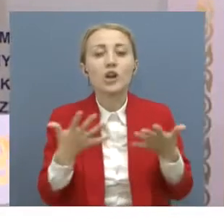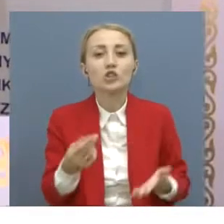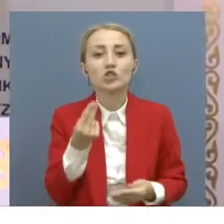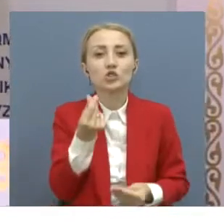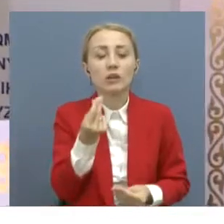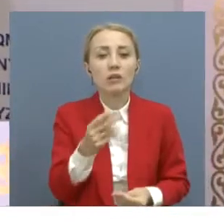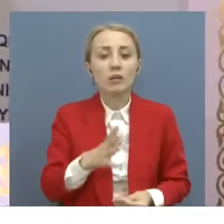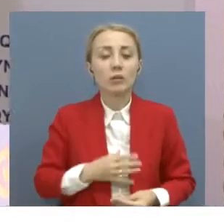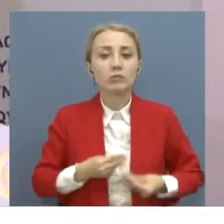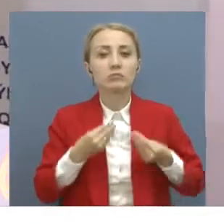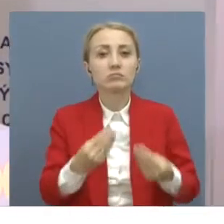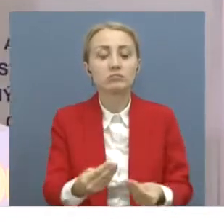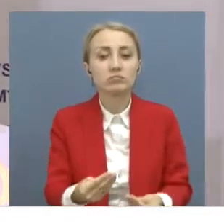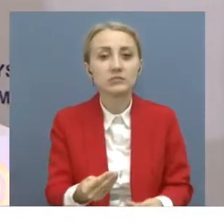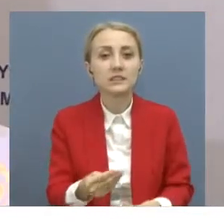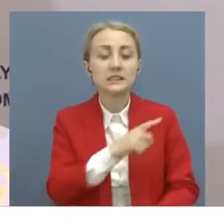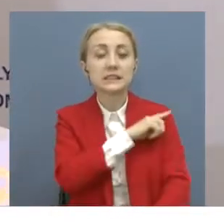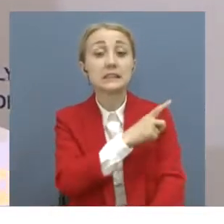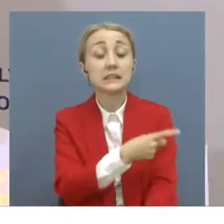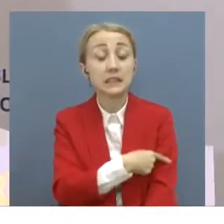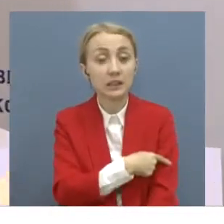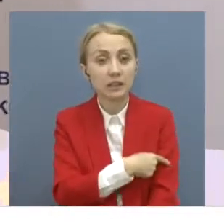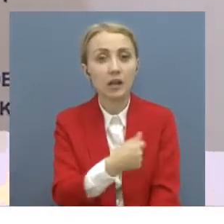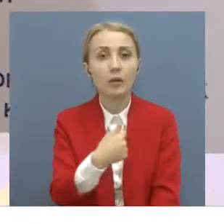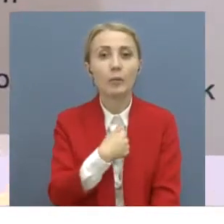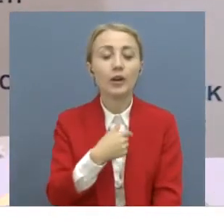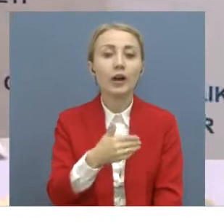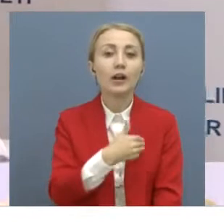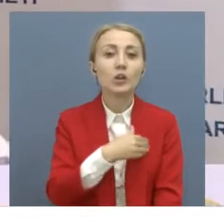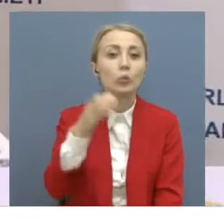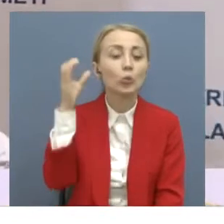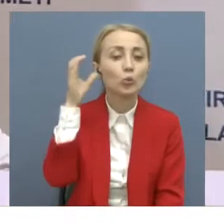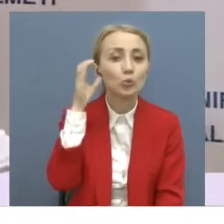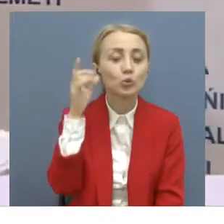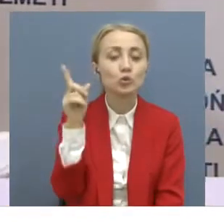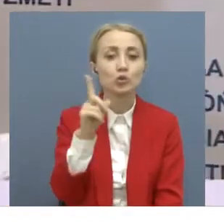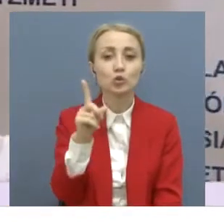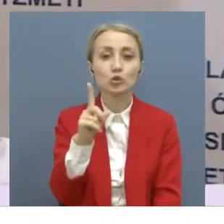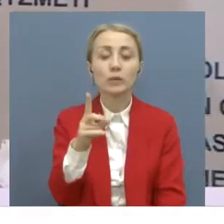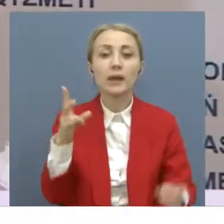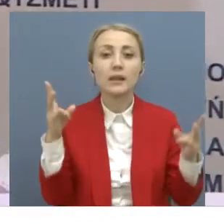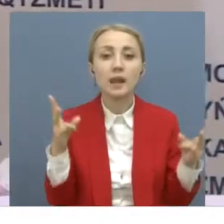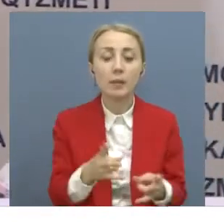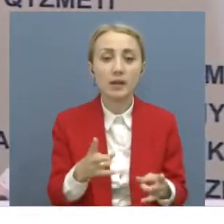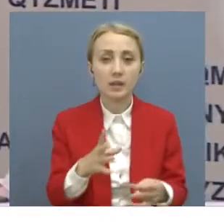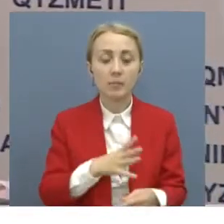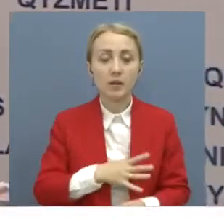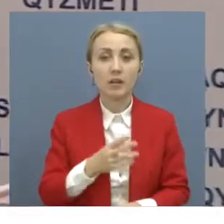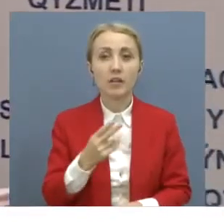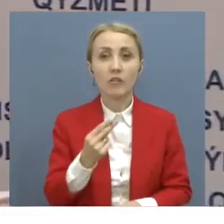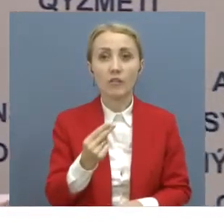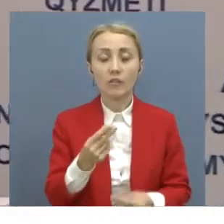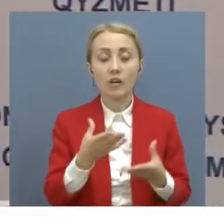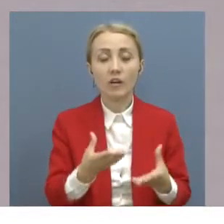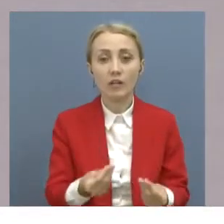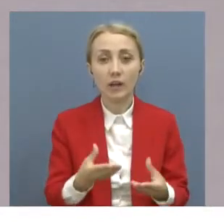Нәтижесінде гербицидтер ғана емес, пестицидтер де субсидияланады. Бұл мақсатқа 8,8 миллиард теңге қарастырылған. Субсидиялау